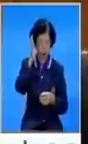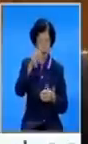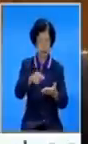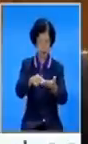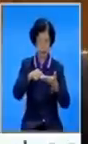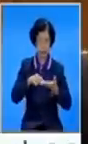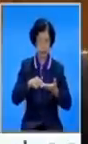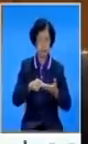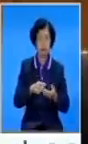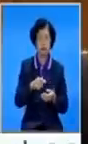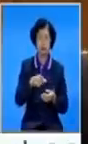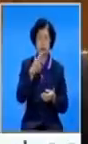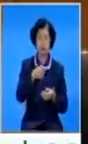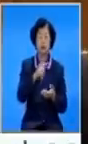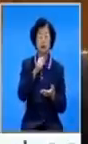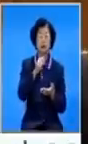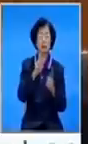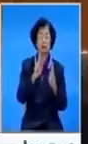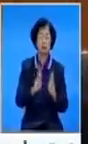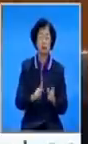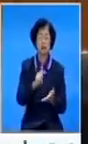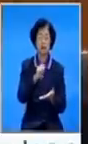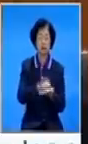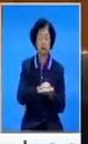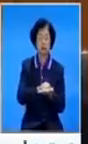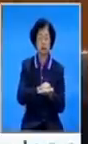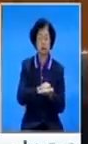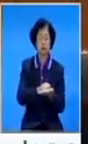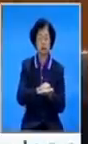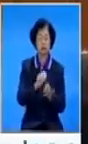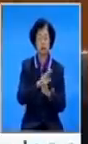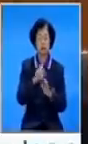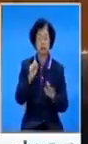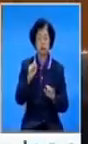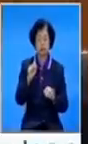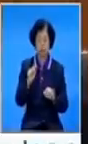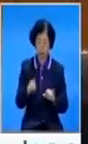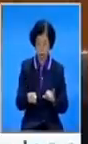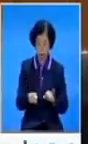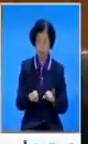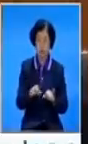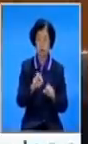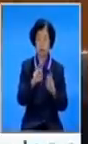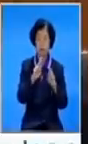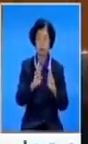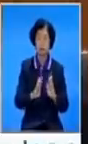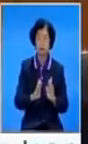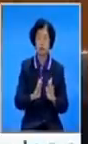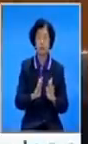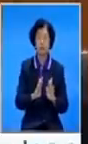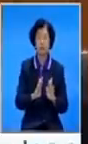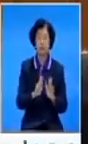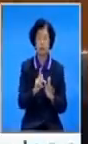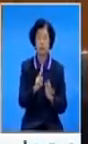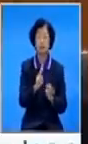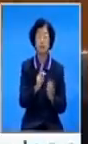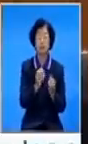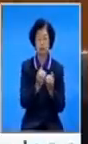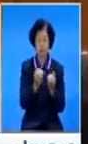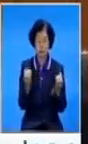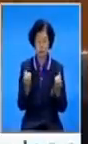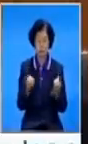แต่งตั้งที่ไม่เป็นระบบคุณธรรมนั่นก็เป็นอีกหัวข้อใน9หัวข้อครับก็ขอบพระ